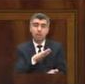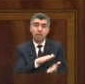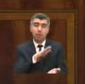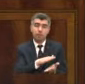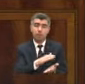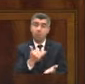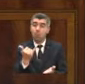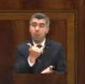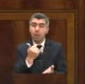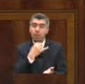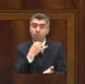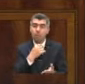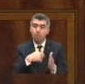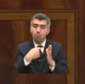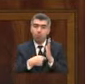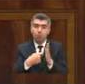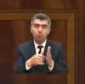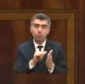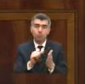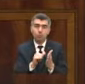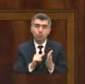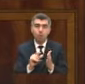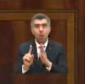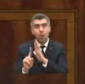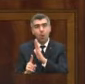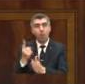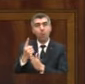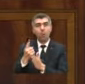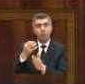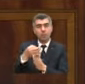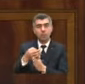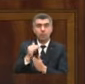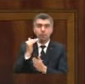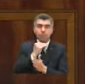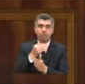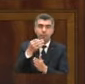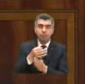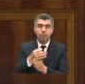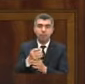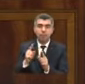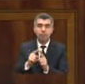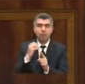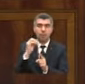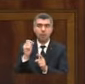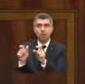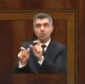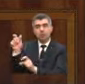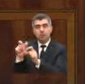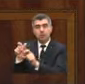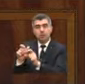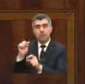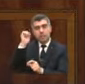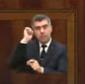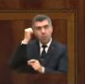ورش بالنسبة لنا هو ضرورة إعطاء الأولوية القصوى للاستثمار في الرأسمال البشري في مجال